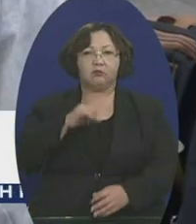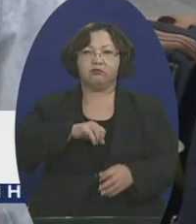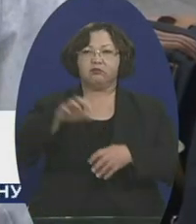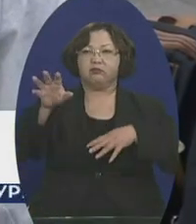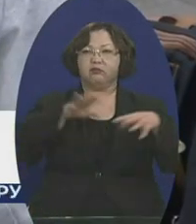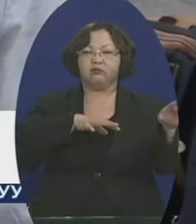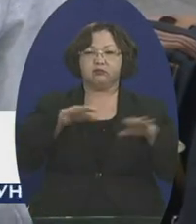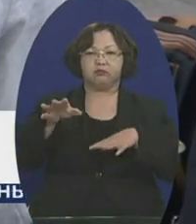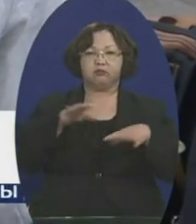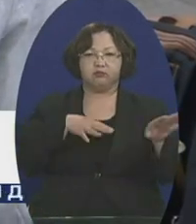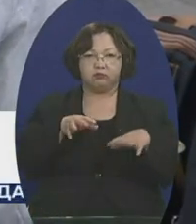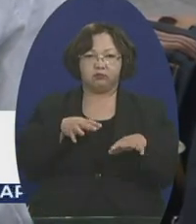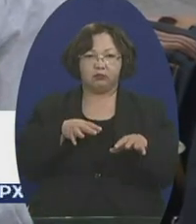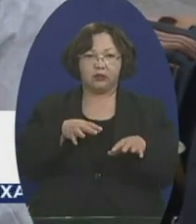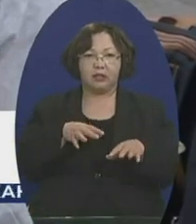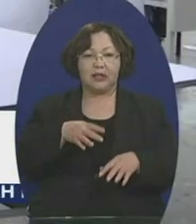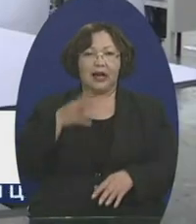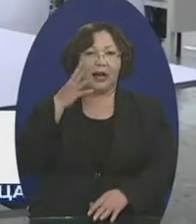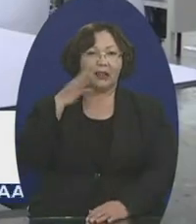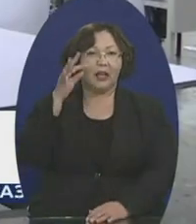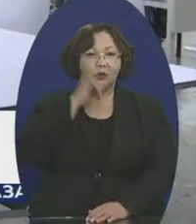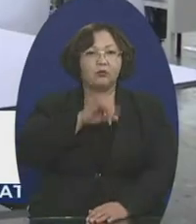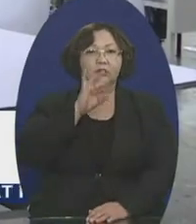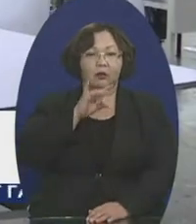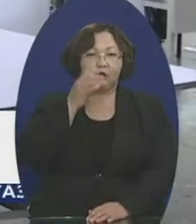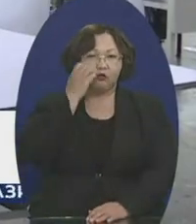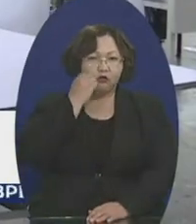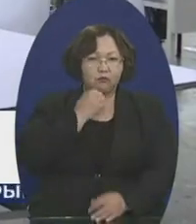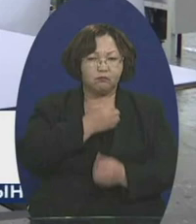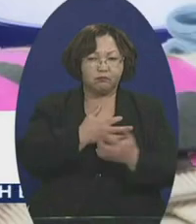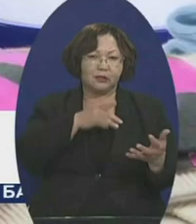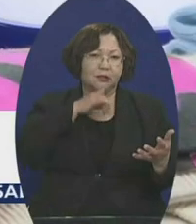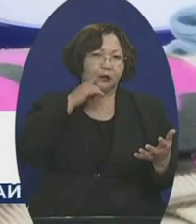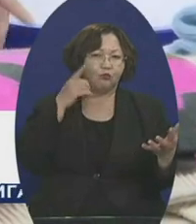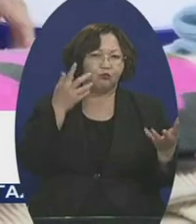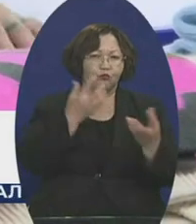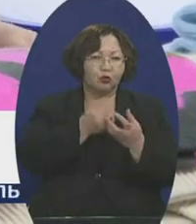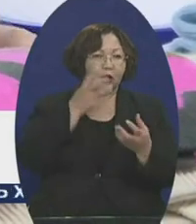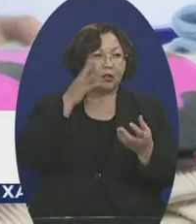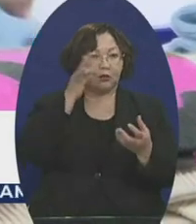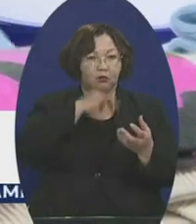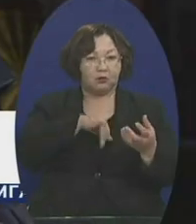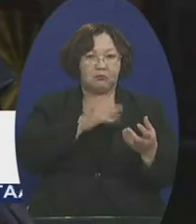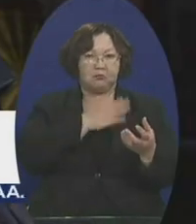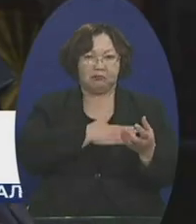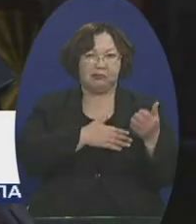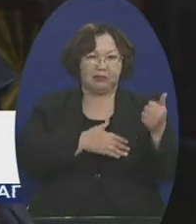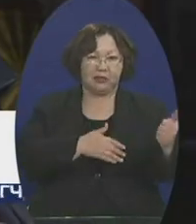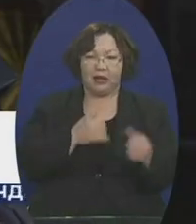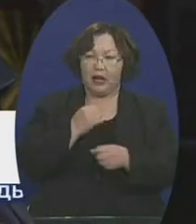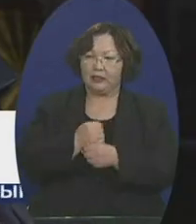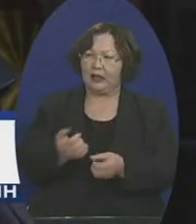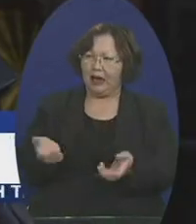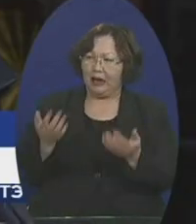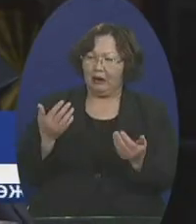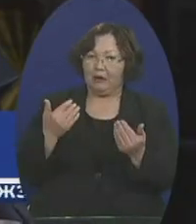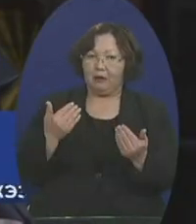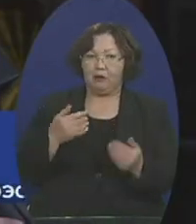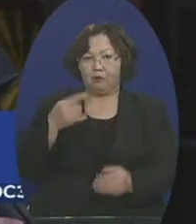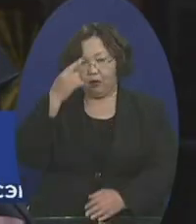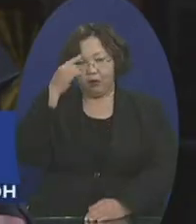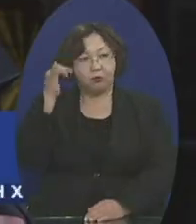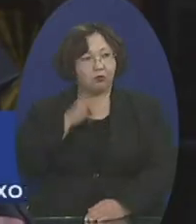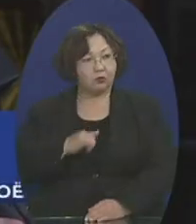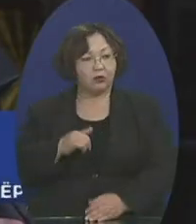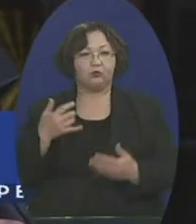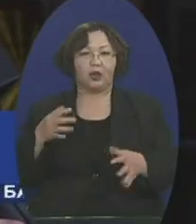байгаа улс орнууд залуусын урт саглыг татахын тулд амьдрахад таатай бүхий л нөхцөлийг санал болгож байна. Ажиллах хүчнээ бид нар гадаад руу маш их алдаж байна.